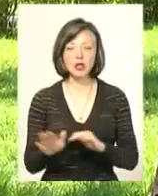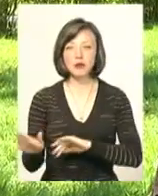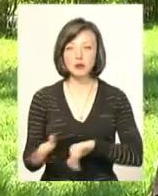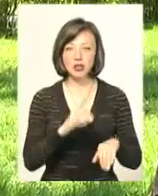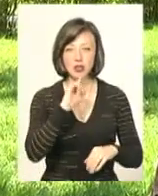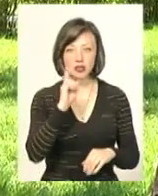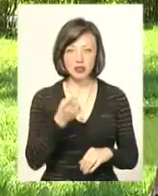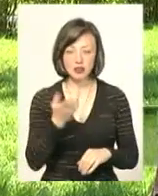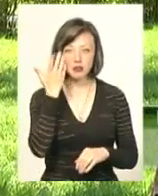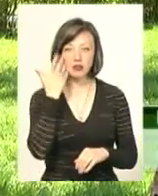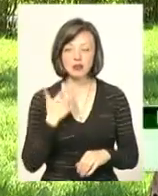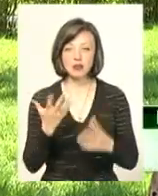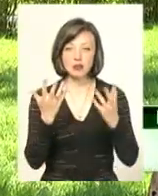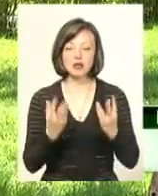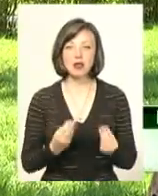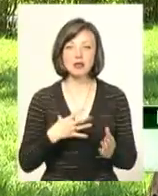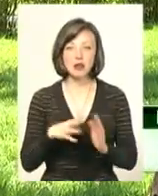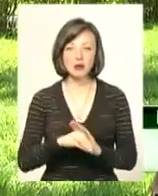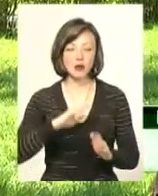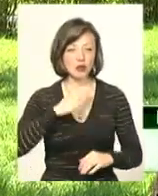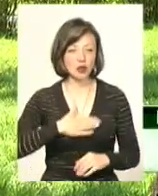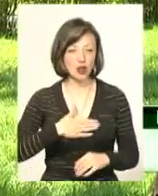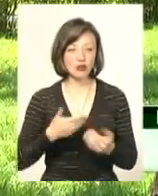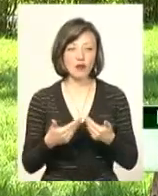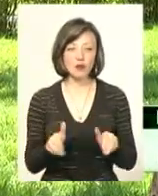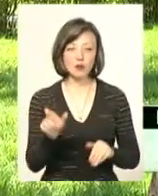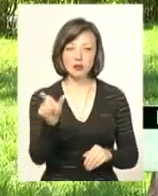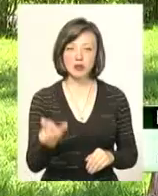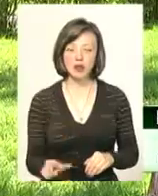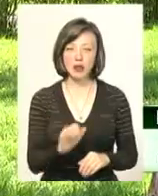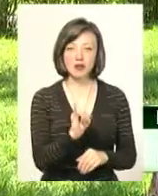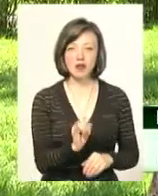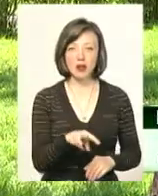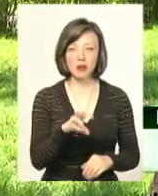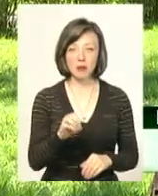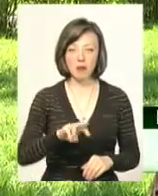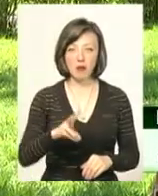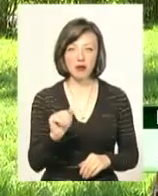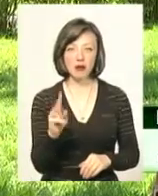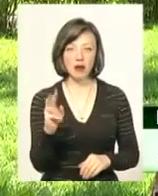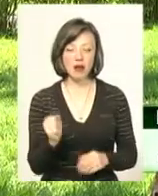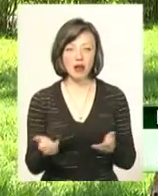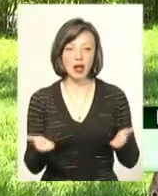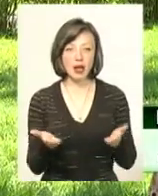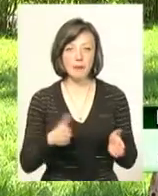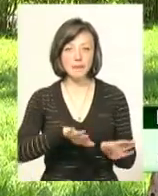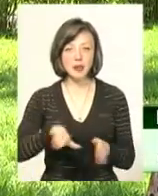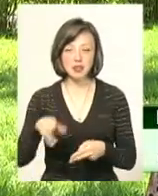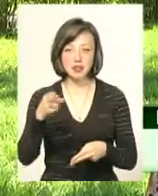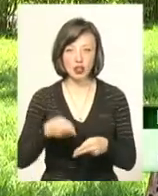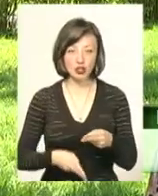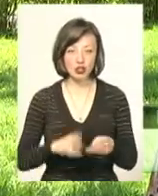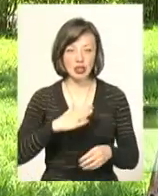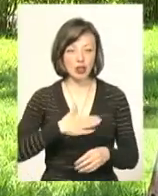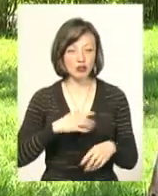з дня загибелі нашого випускника Івана Мельника, який після